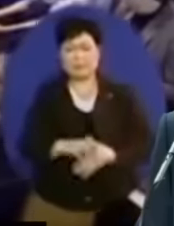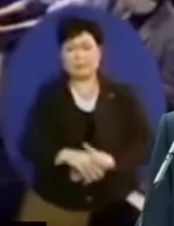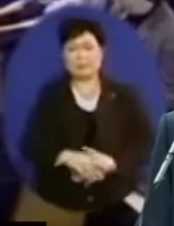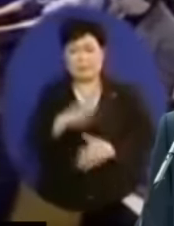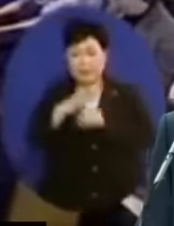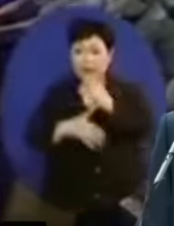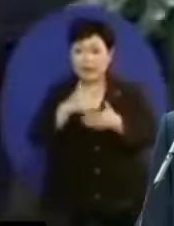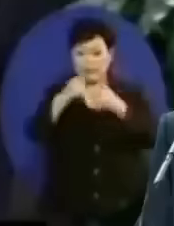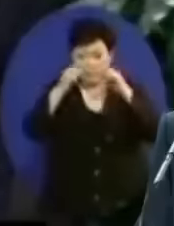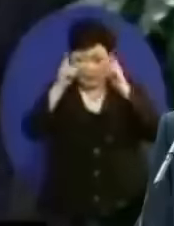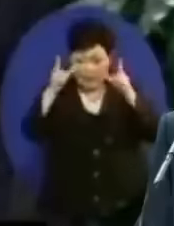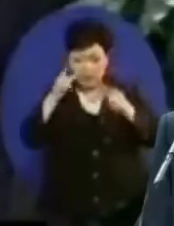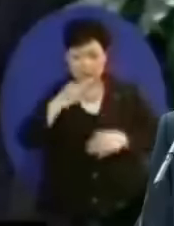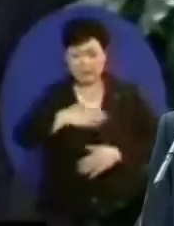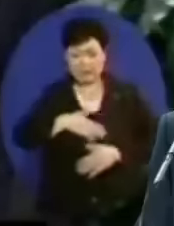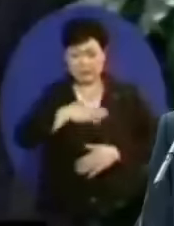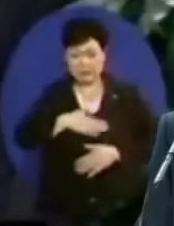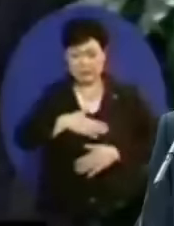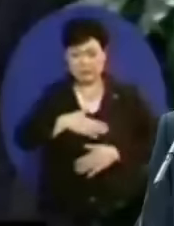하나님을 깨닫는 것이